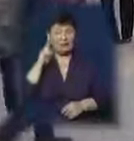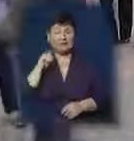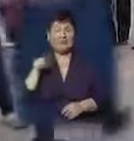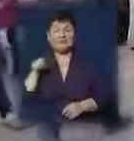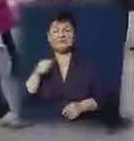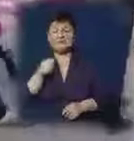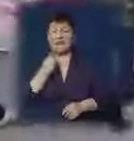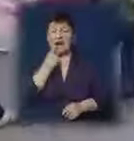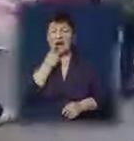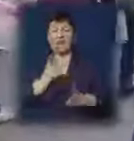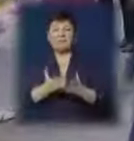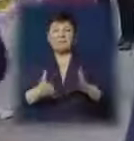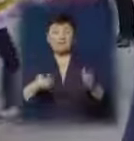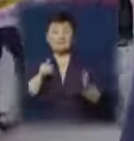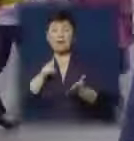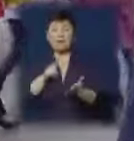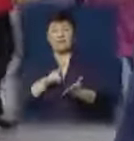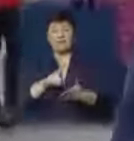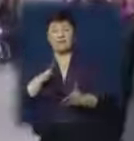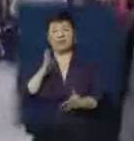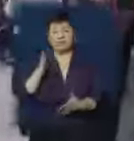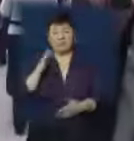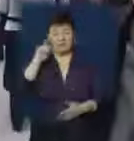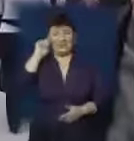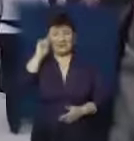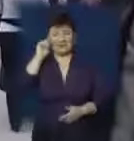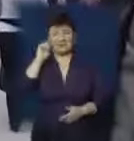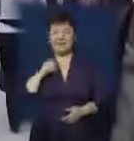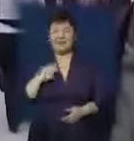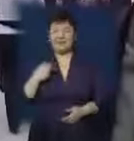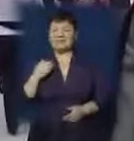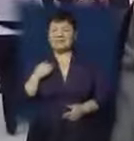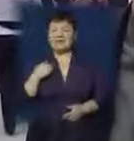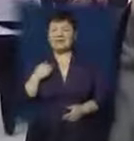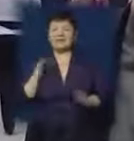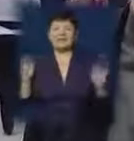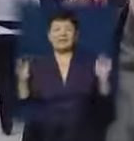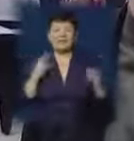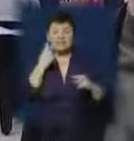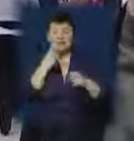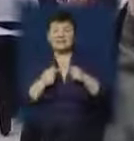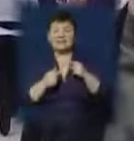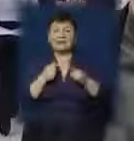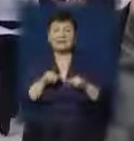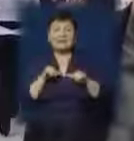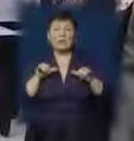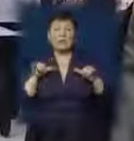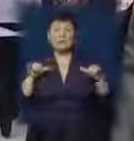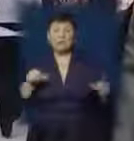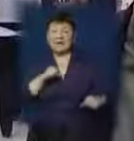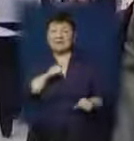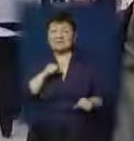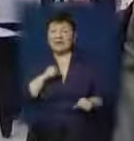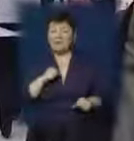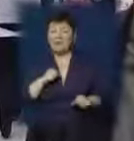має бути ось тут, у нашому городі. Це потрібно, це збереження традицій, це розвиток